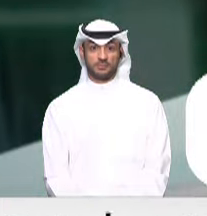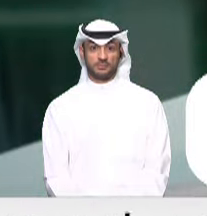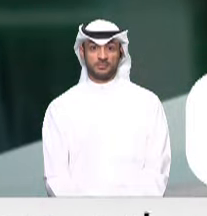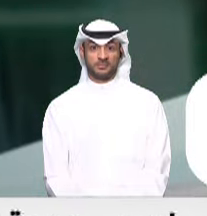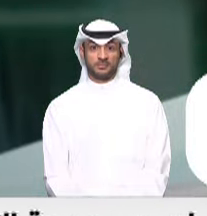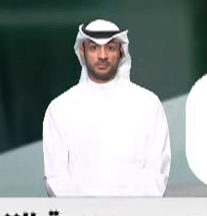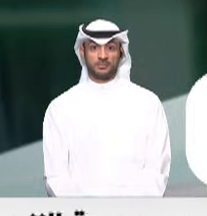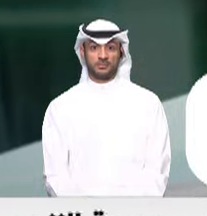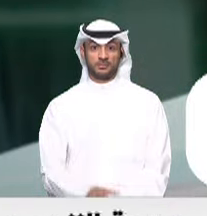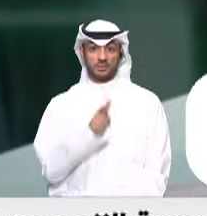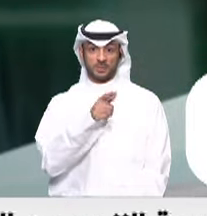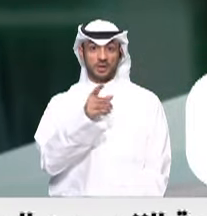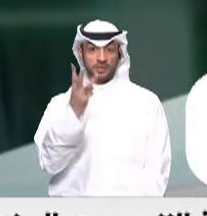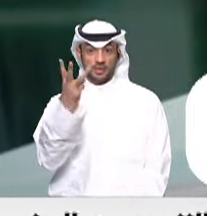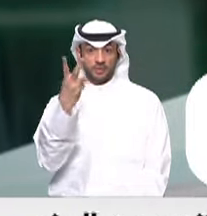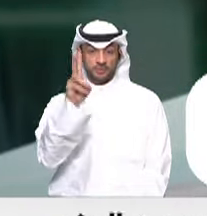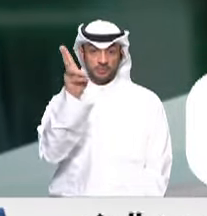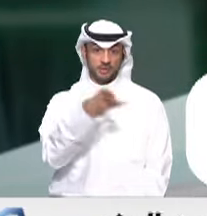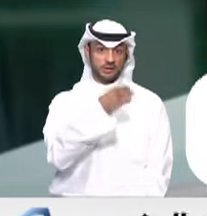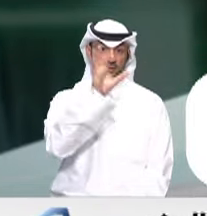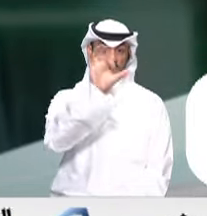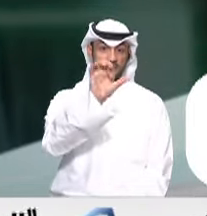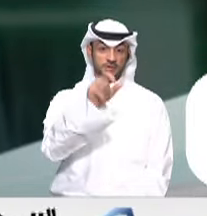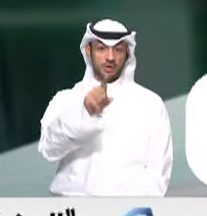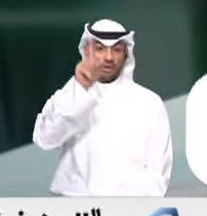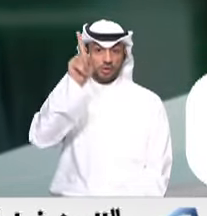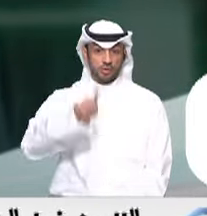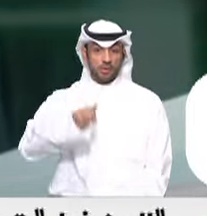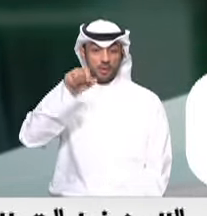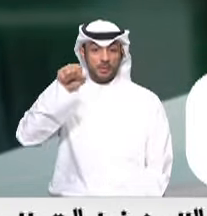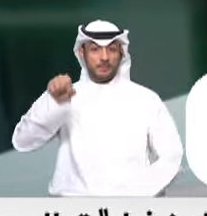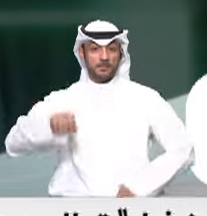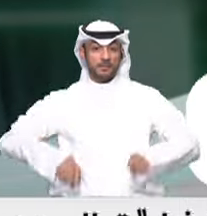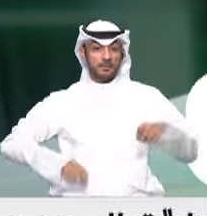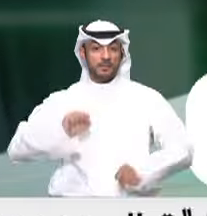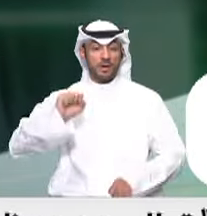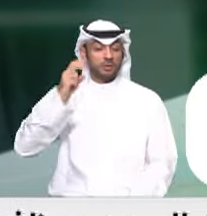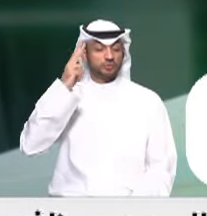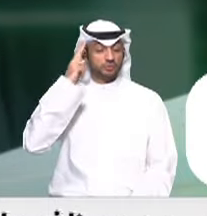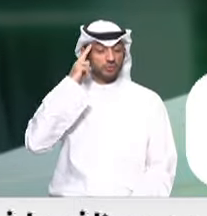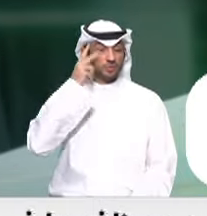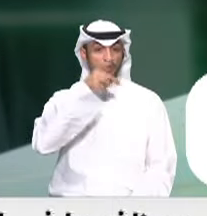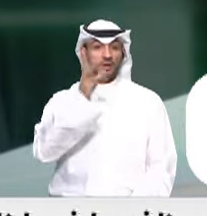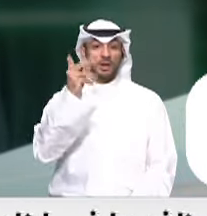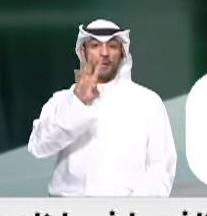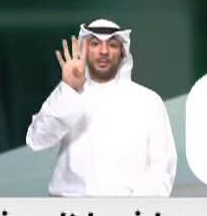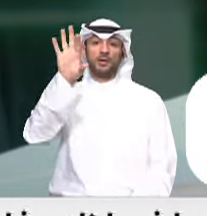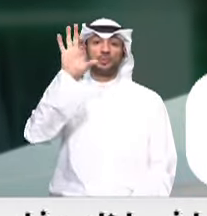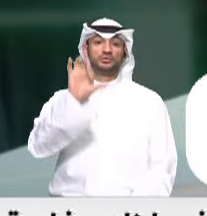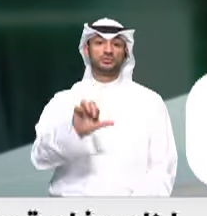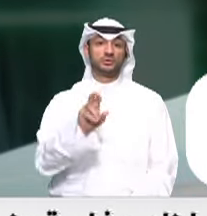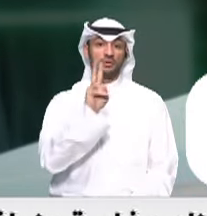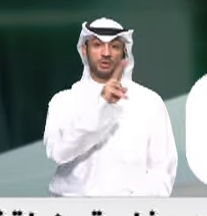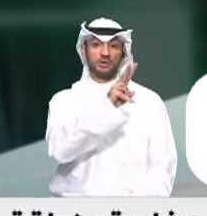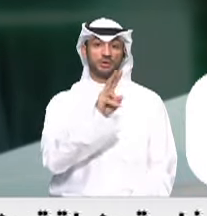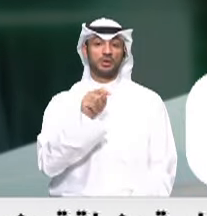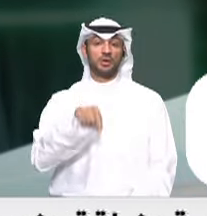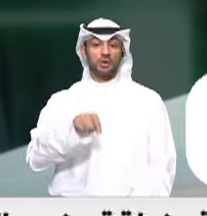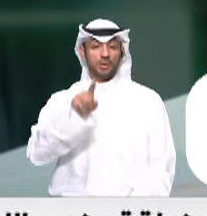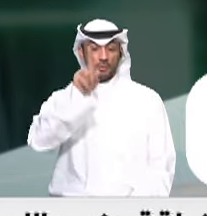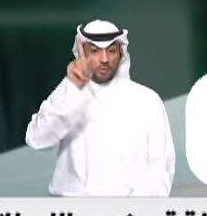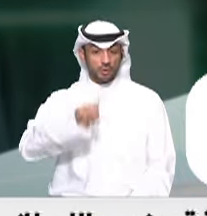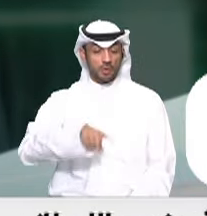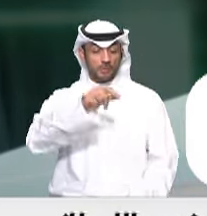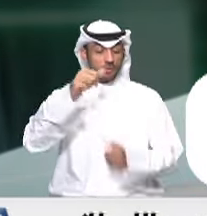في 23 من شهر سبتمبر يوم ميلاد المملكة العربية السعودية 94، يوم يختصر